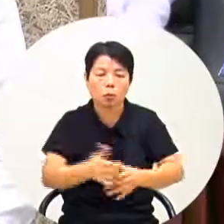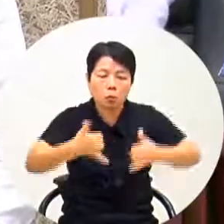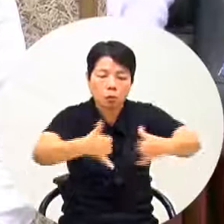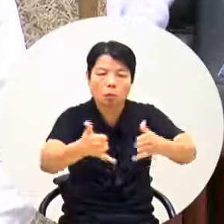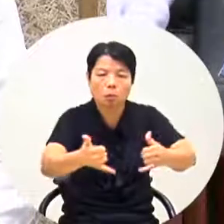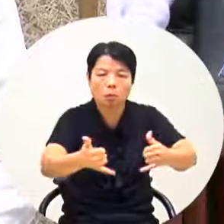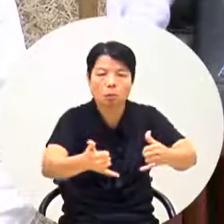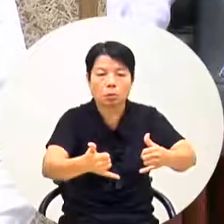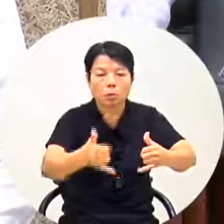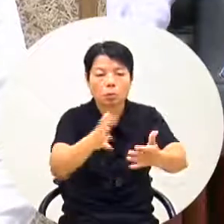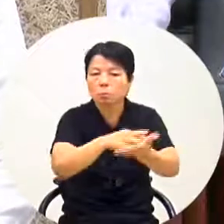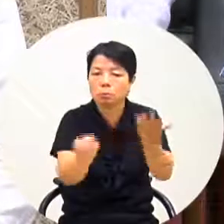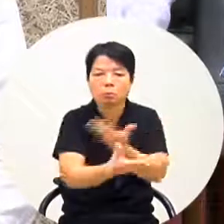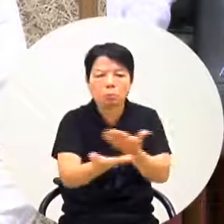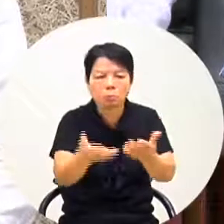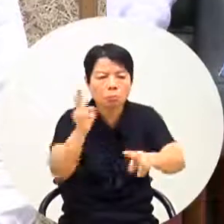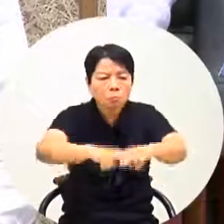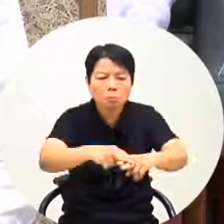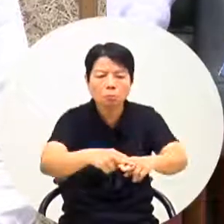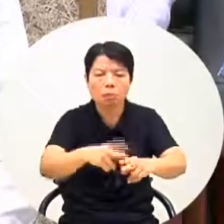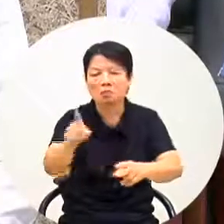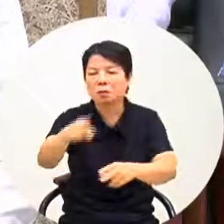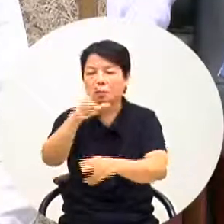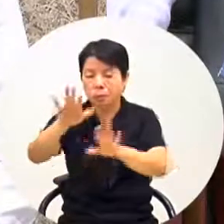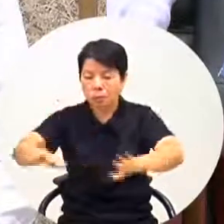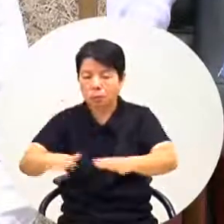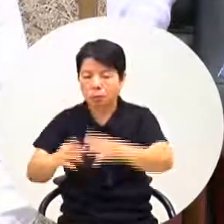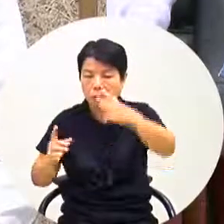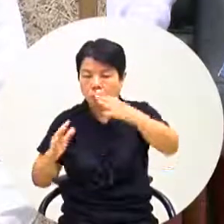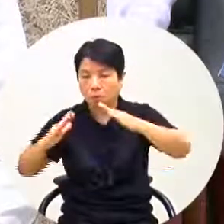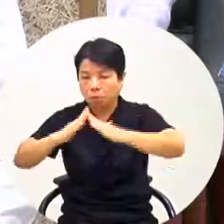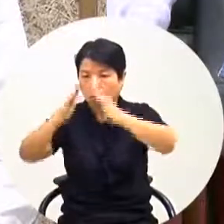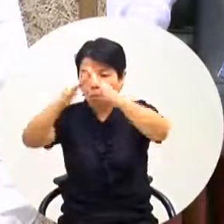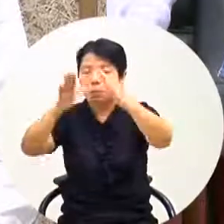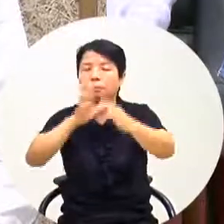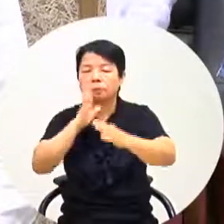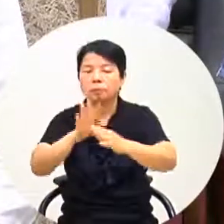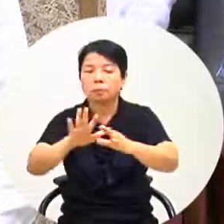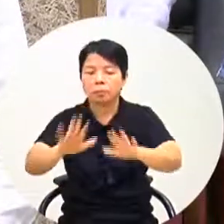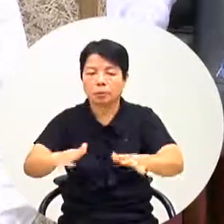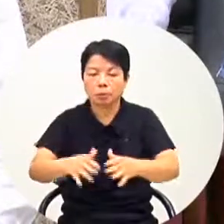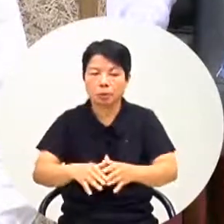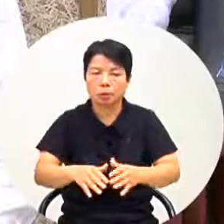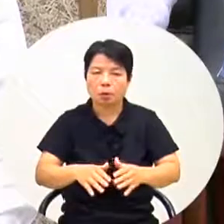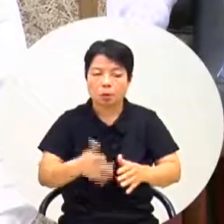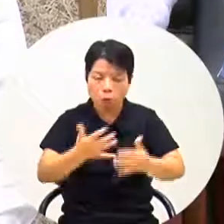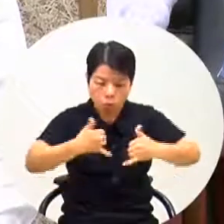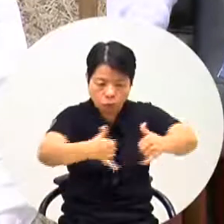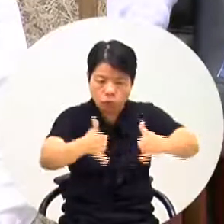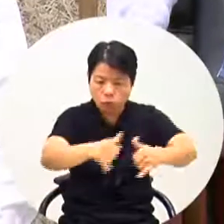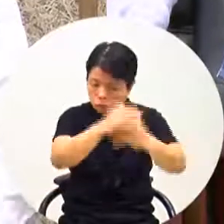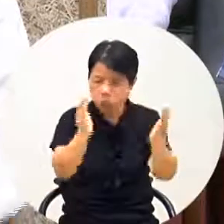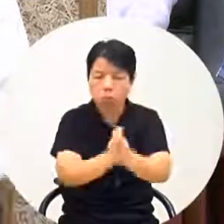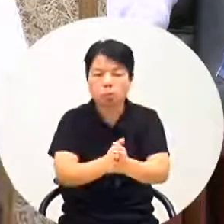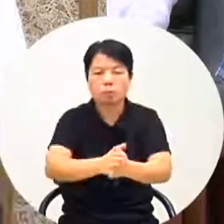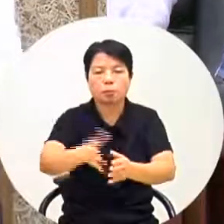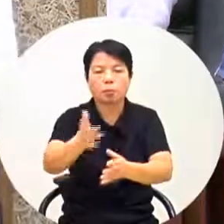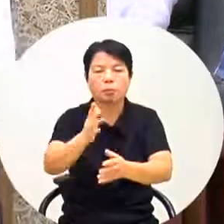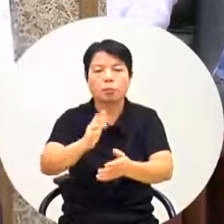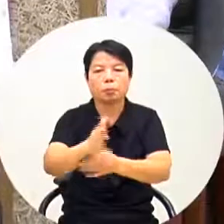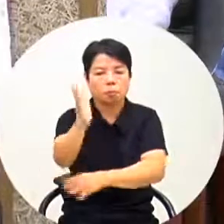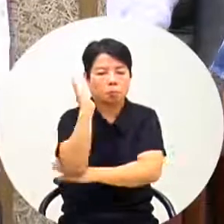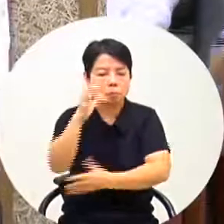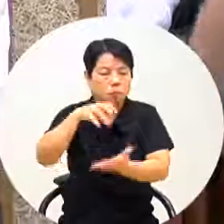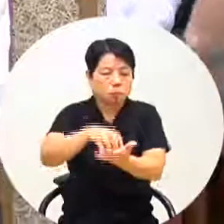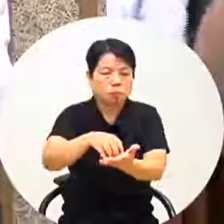这较有可能。所以遐个透天厝是用现有巷道来指定建筑线，所以迄个巷道是袂